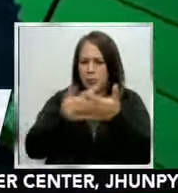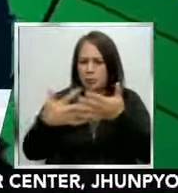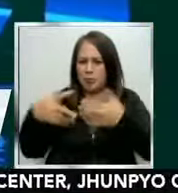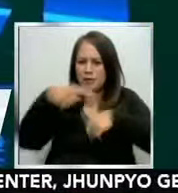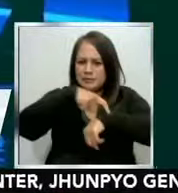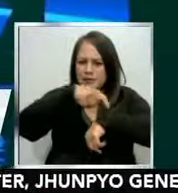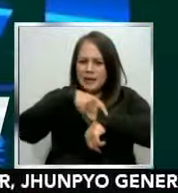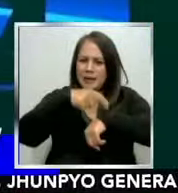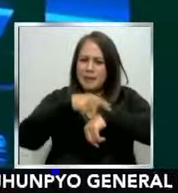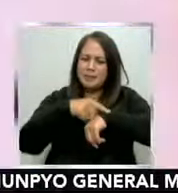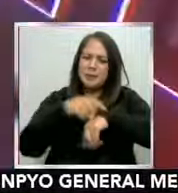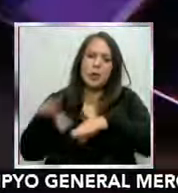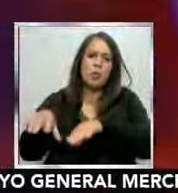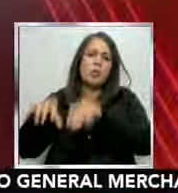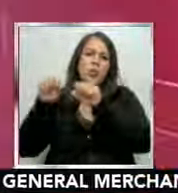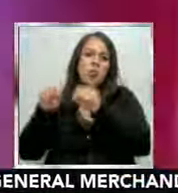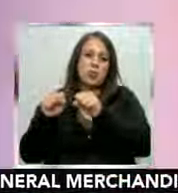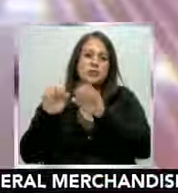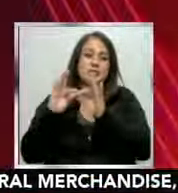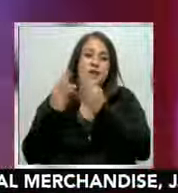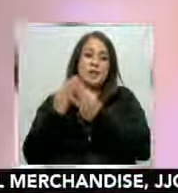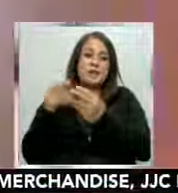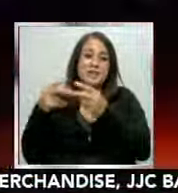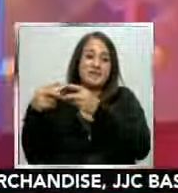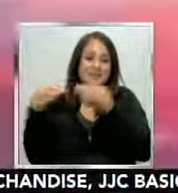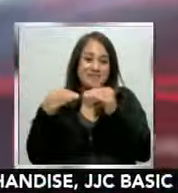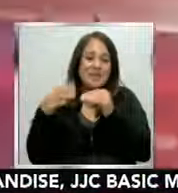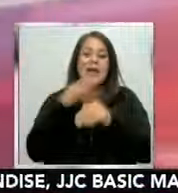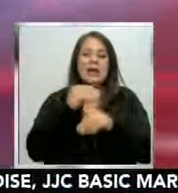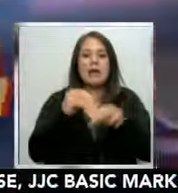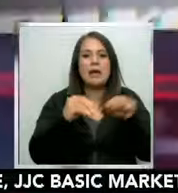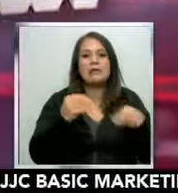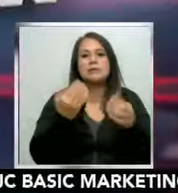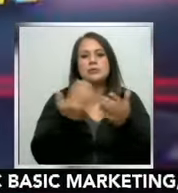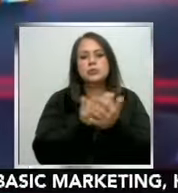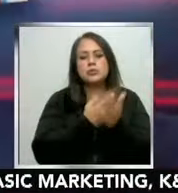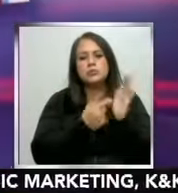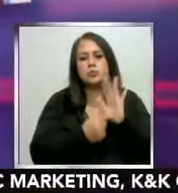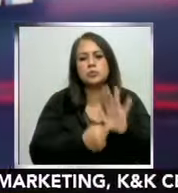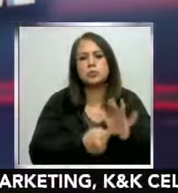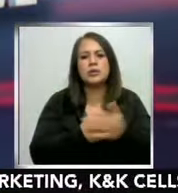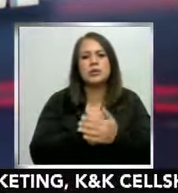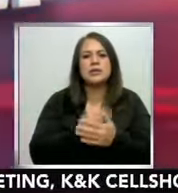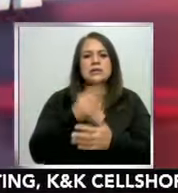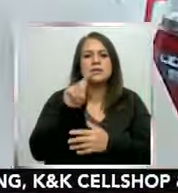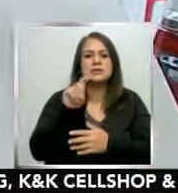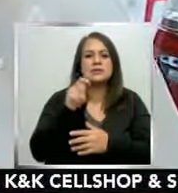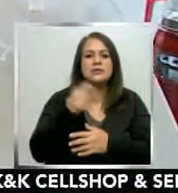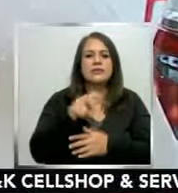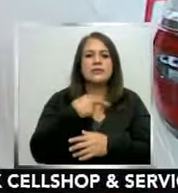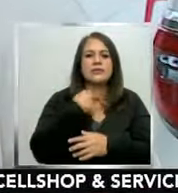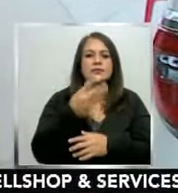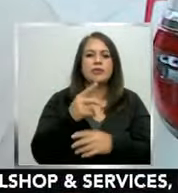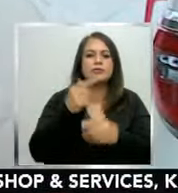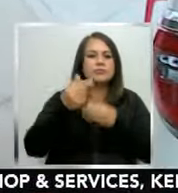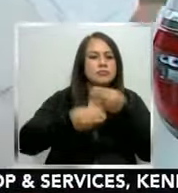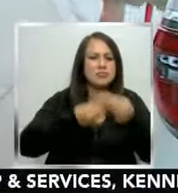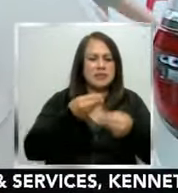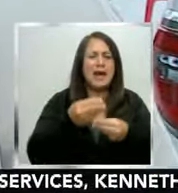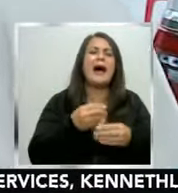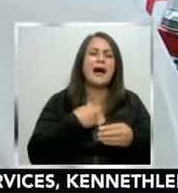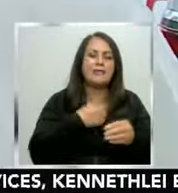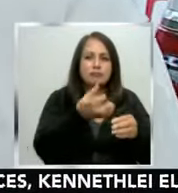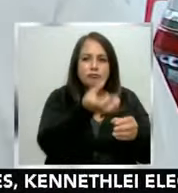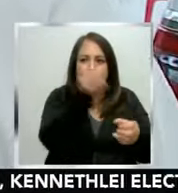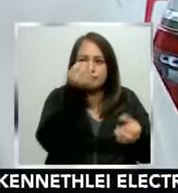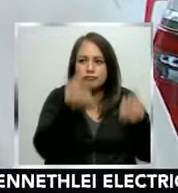ng Family Feud at sa padating pa niyang show na The Voice Generation? May kanya-kanyang araw at saka